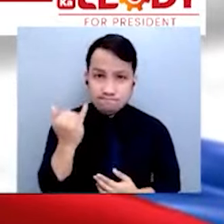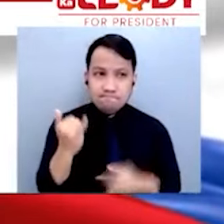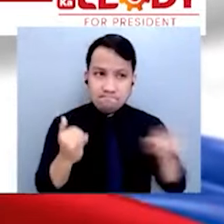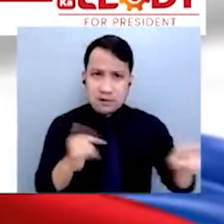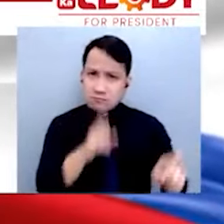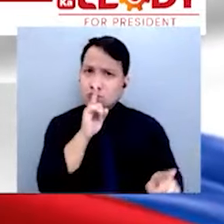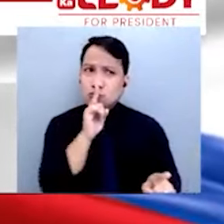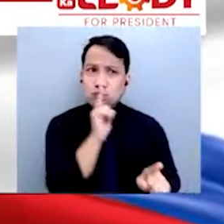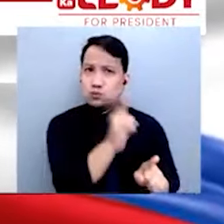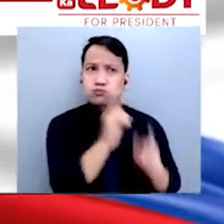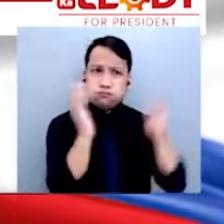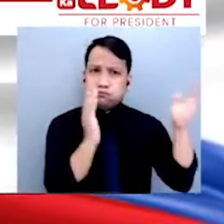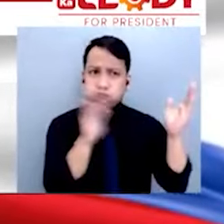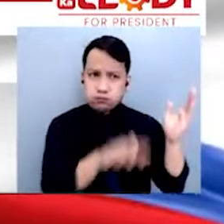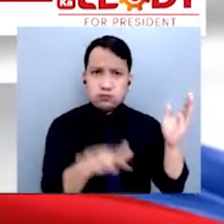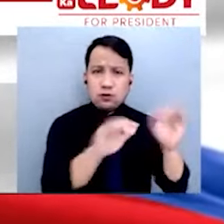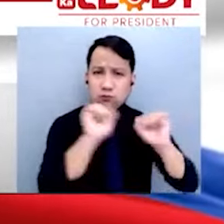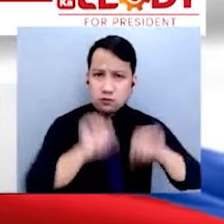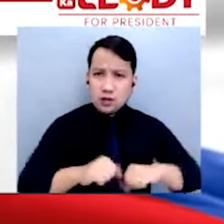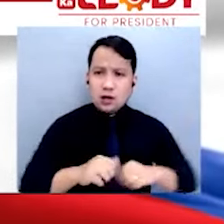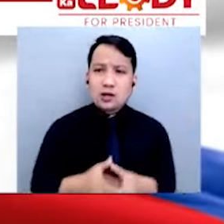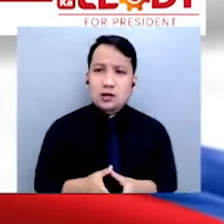serbisyo sa ating